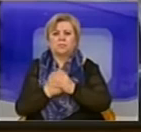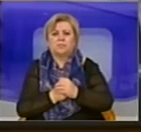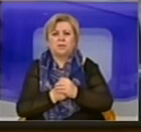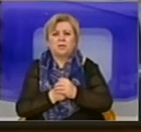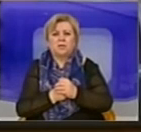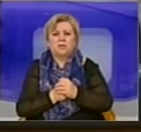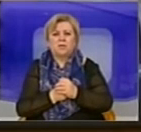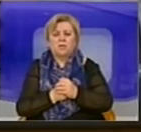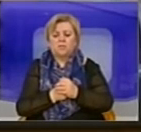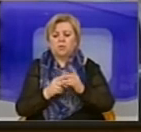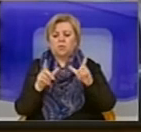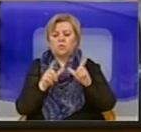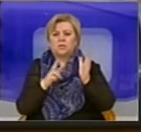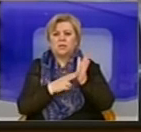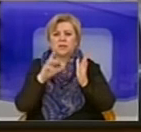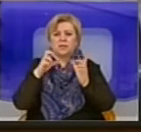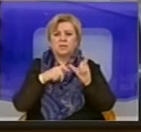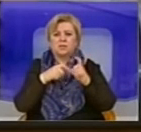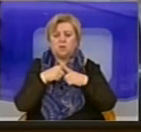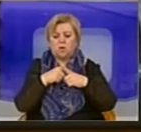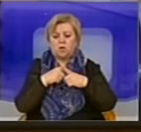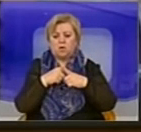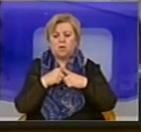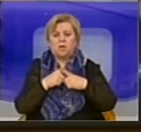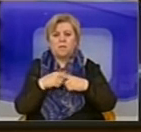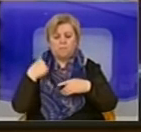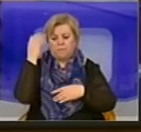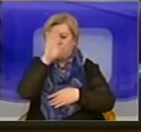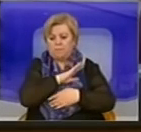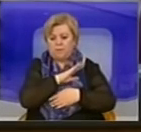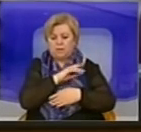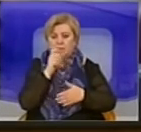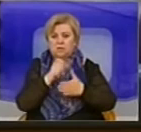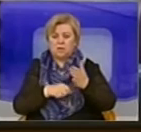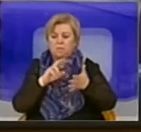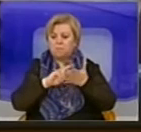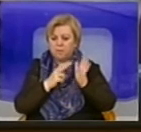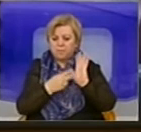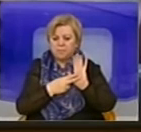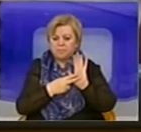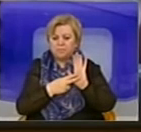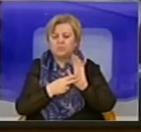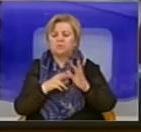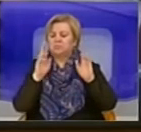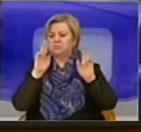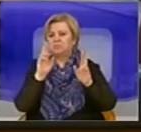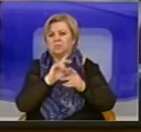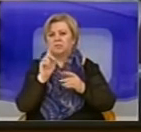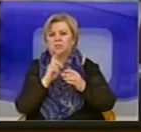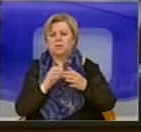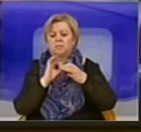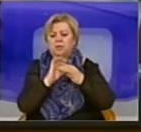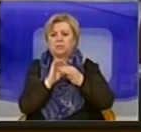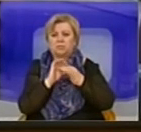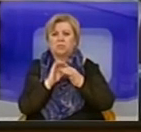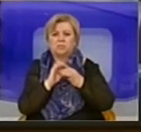për UNESCO, siç e dini, pas antarësimit të Palestinës kanë dalur disa problematika të cilat unë shpresoj që me partnerët tanë,